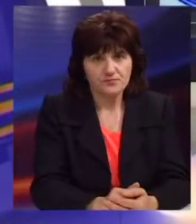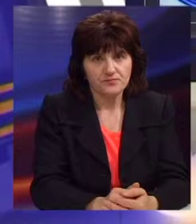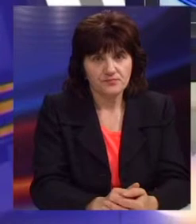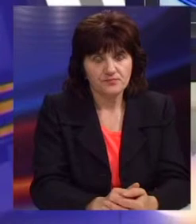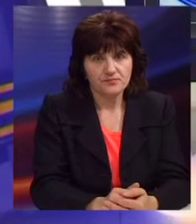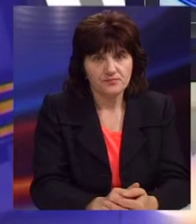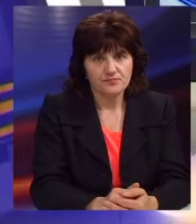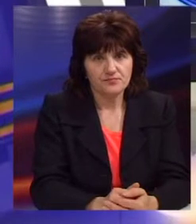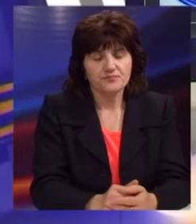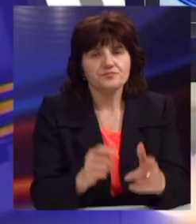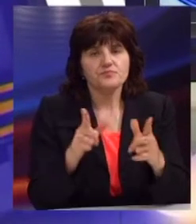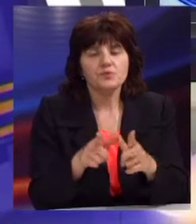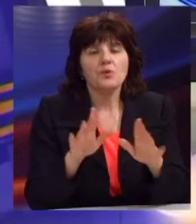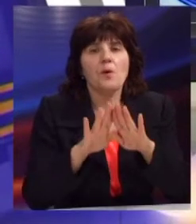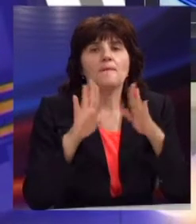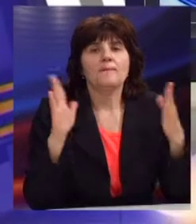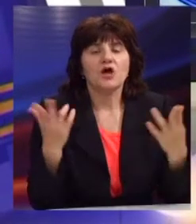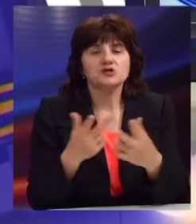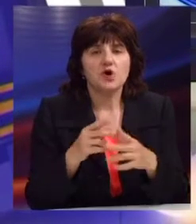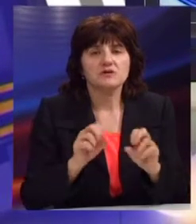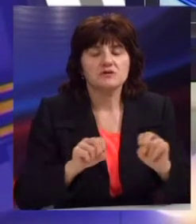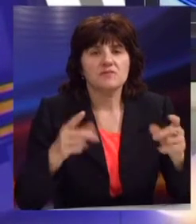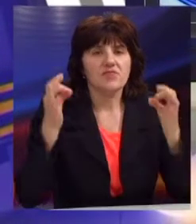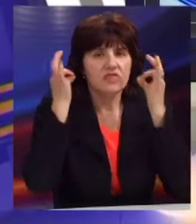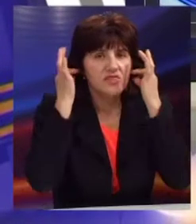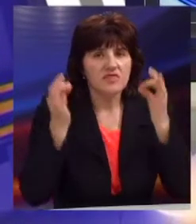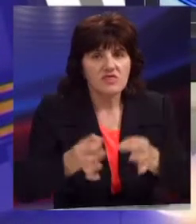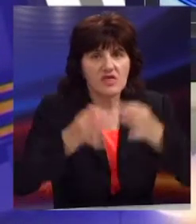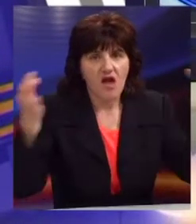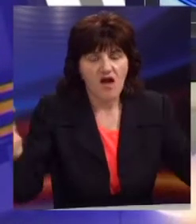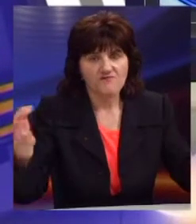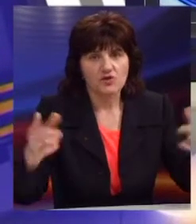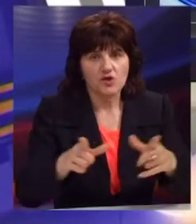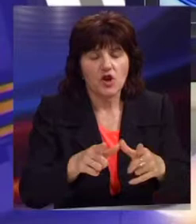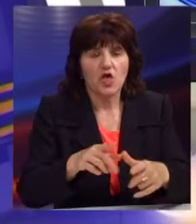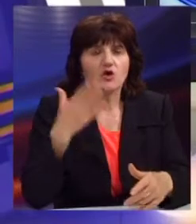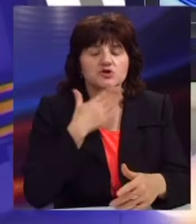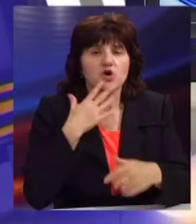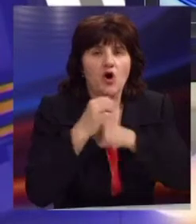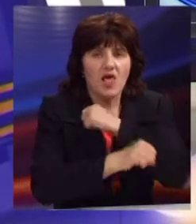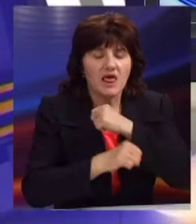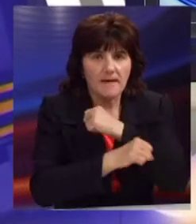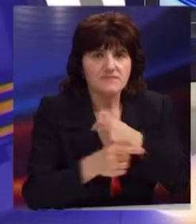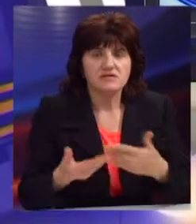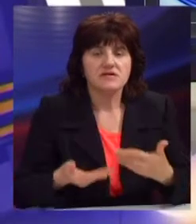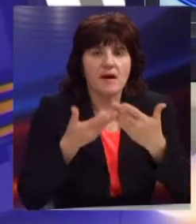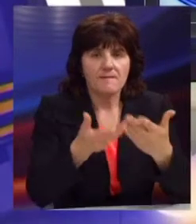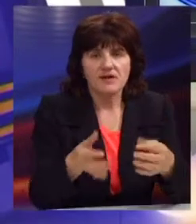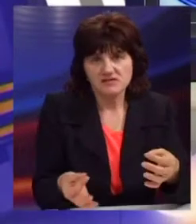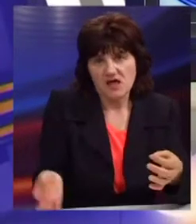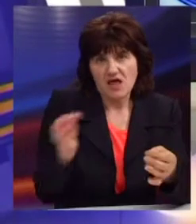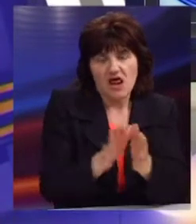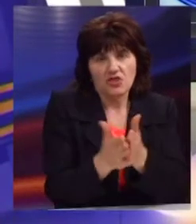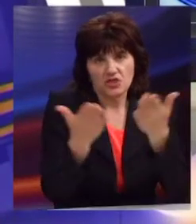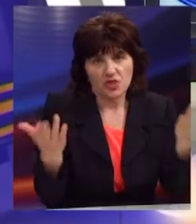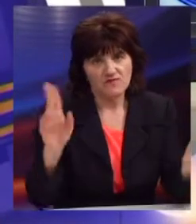U prostorijama Subotičkog medija centra učenici gimnazije Svetozar Marković predstavili su posljednje izdanje za ovu školsku godinu, lista učenika ove